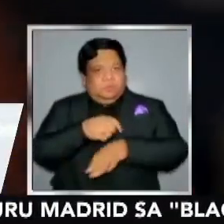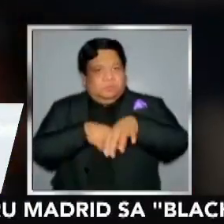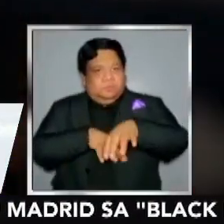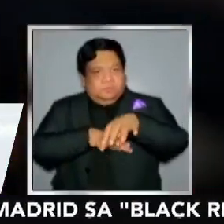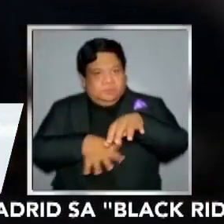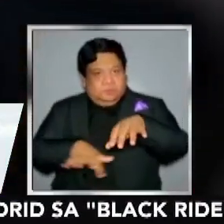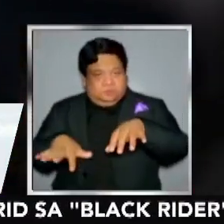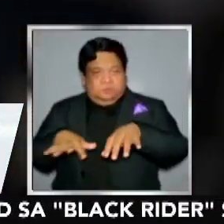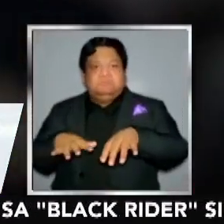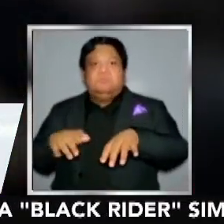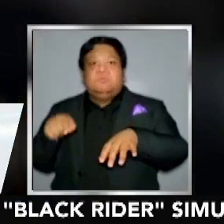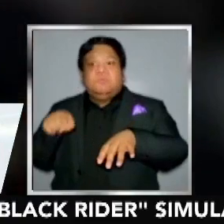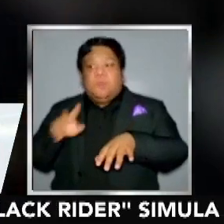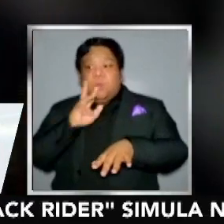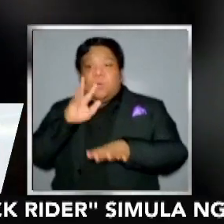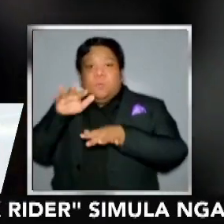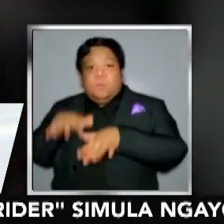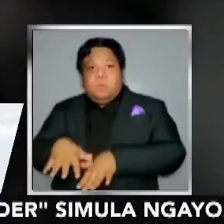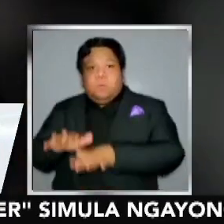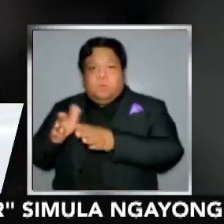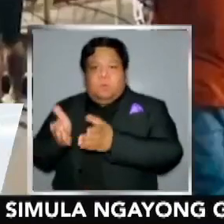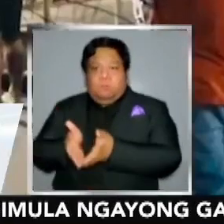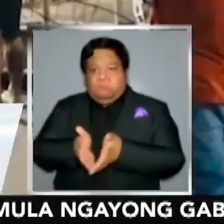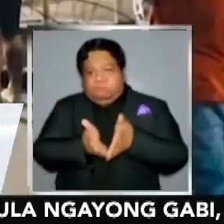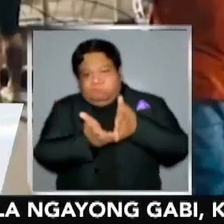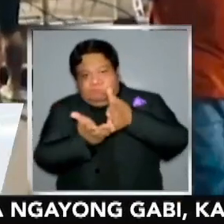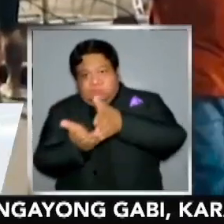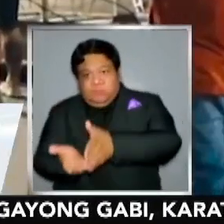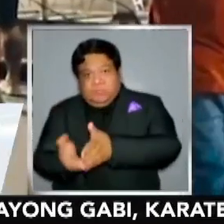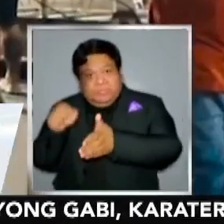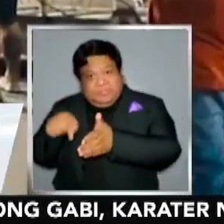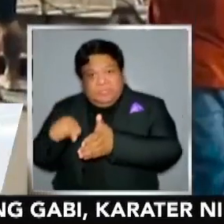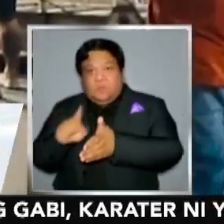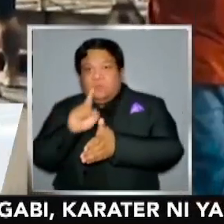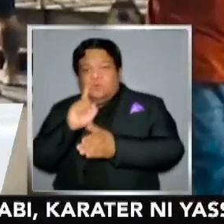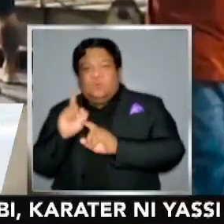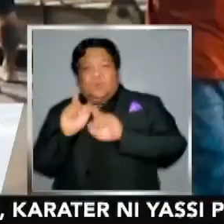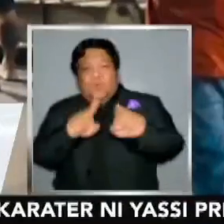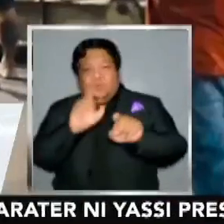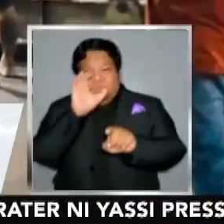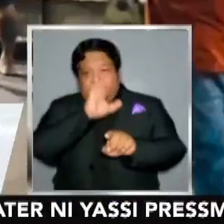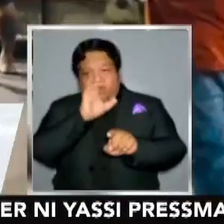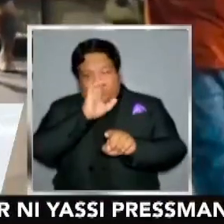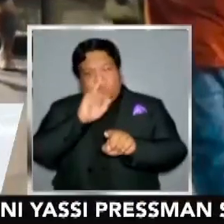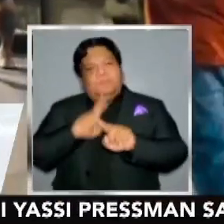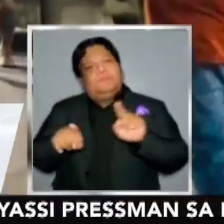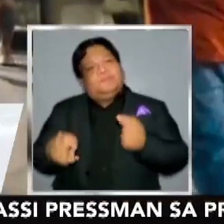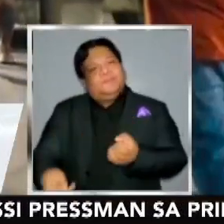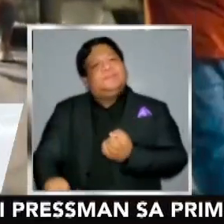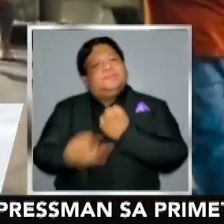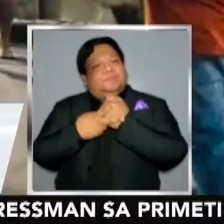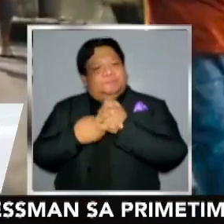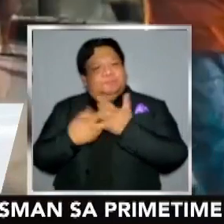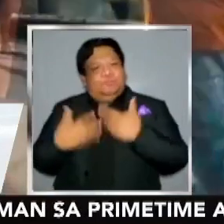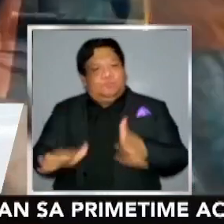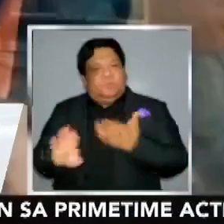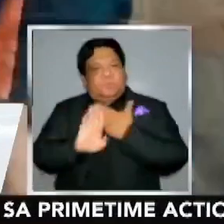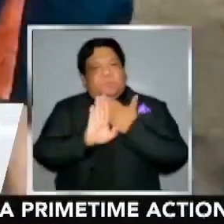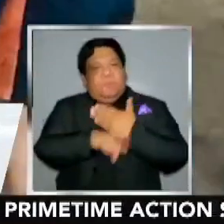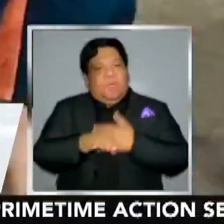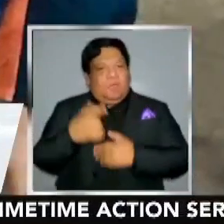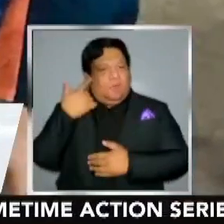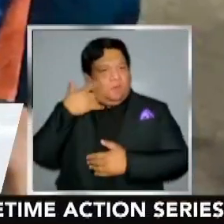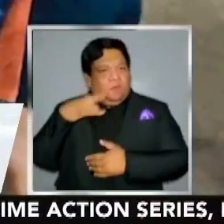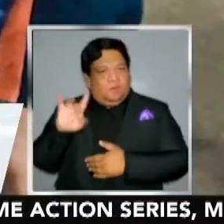MV Filipinas Cagayan de Oro na papuntang Cebu. Nakabalik sila sa pantalan ng Cagayan de Oro at ayon po sa Maritime Industry